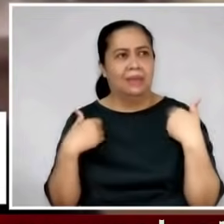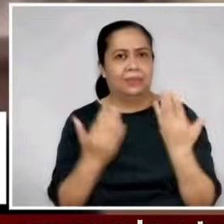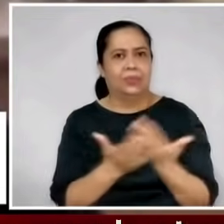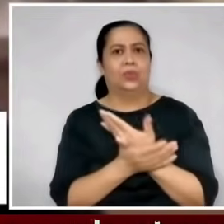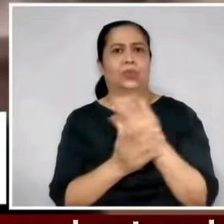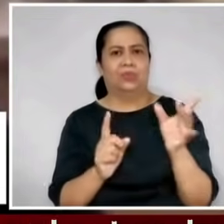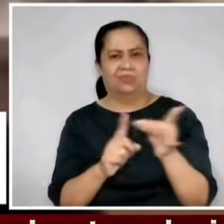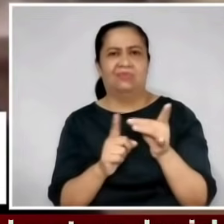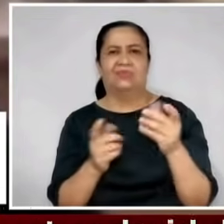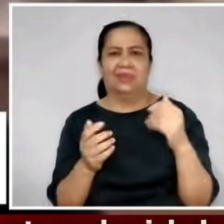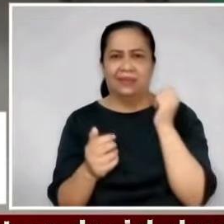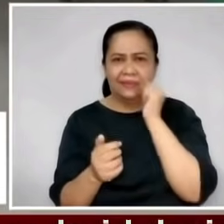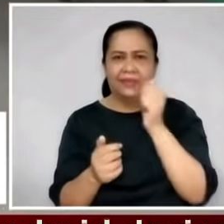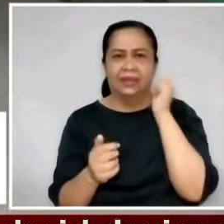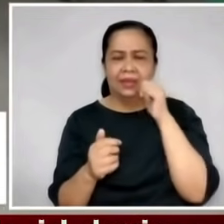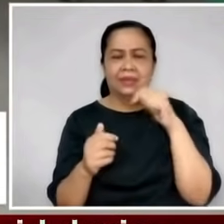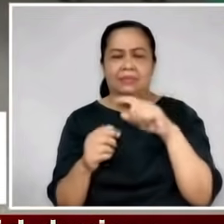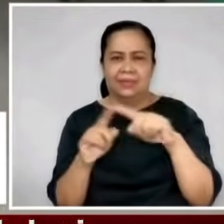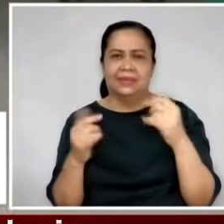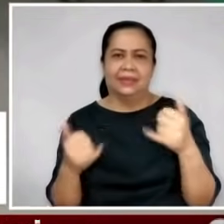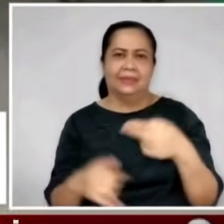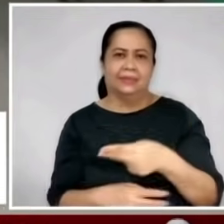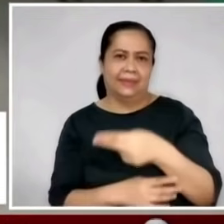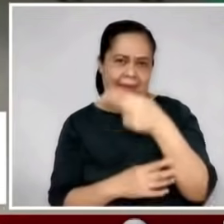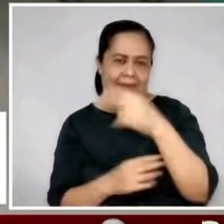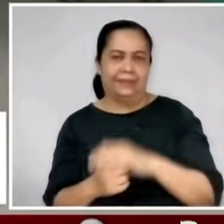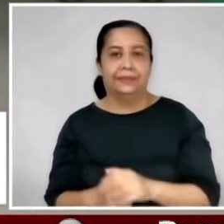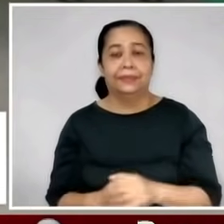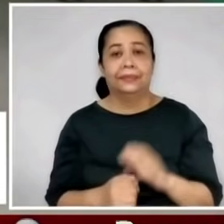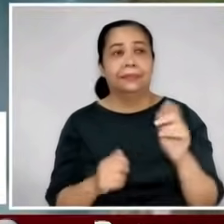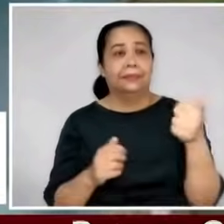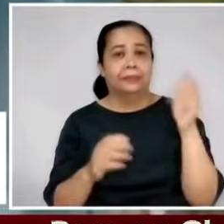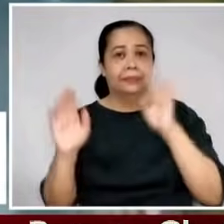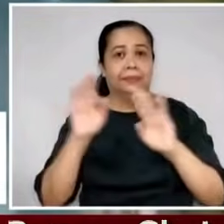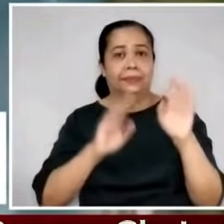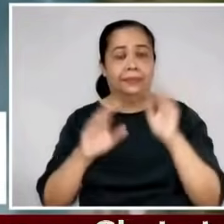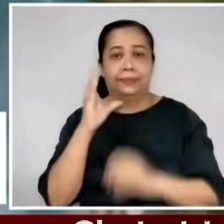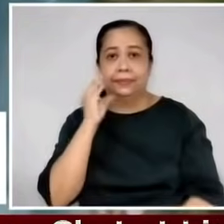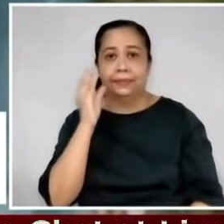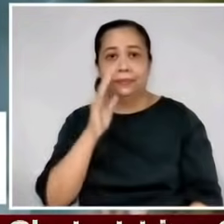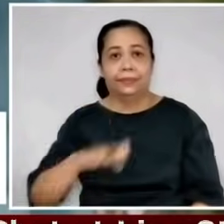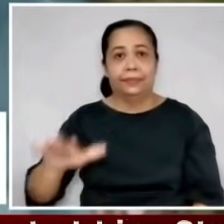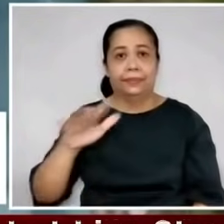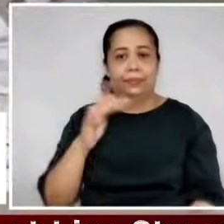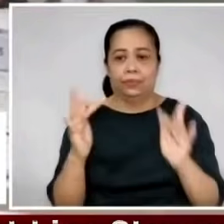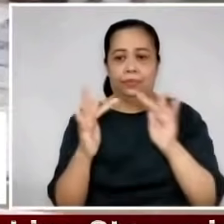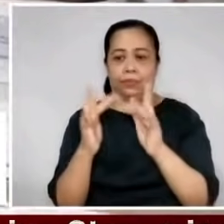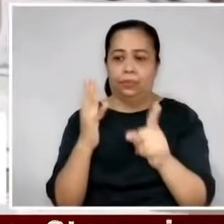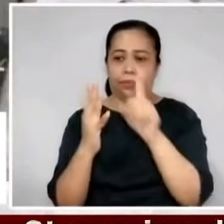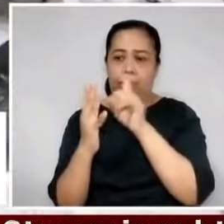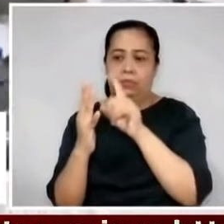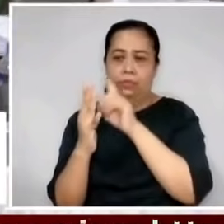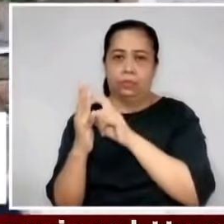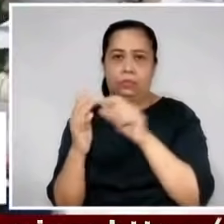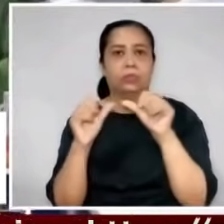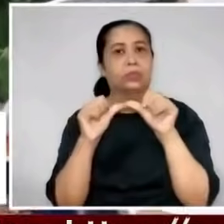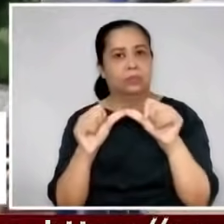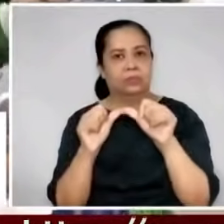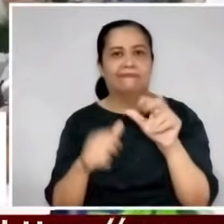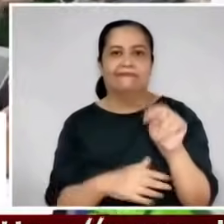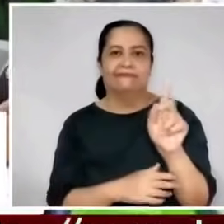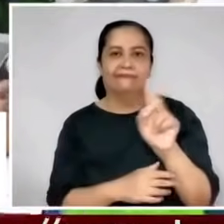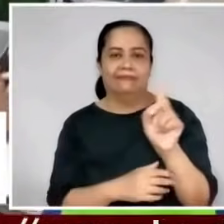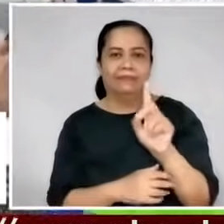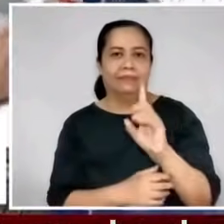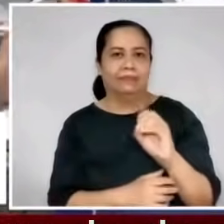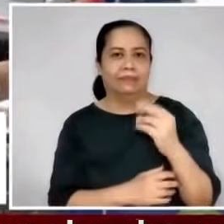umapasok every day, ay mataas pa rin. Bukod sa ilang problemang nararanasan sa contact tracing, patuloy pa rin ang pangangailangan ng DOH